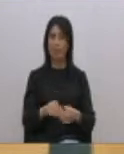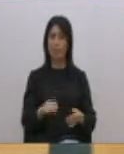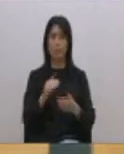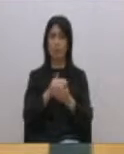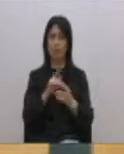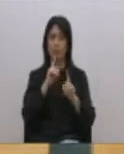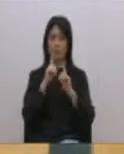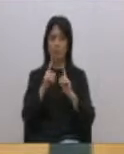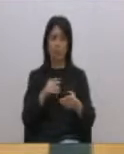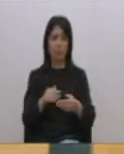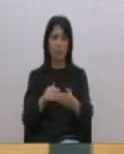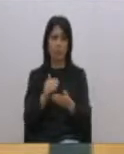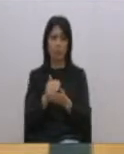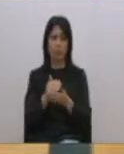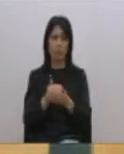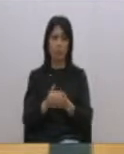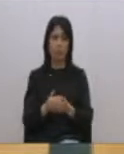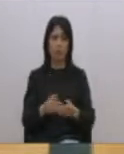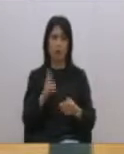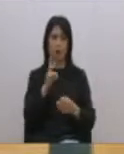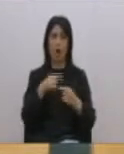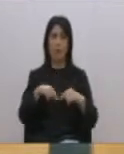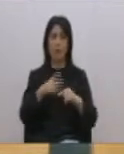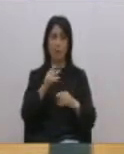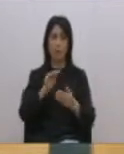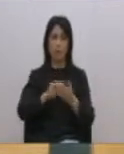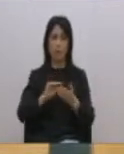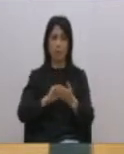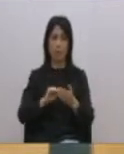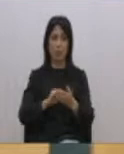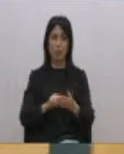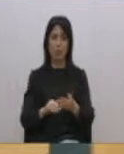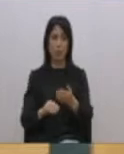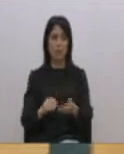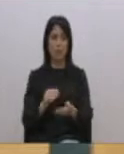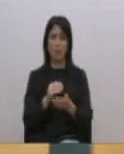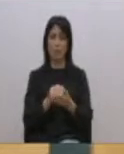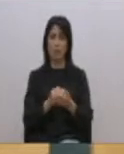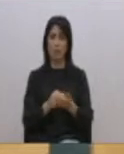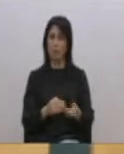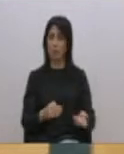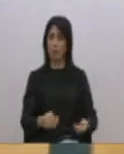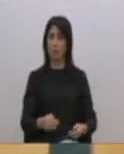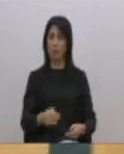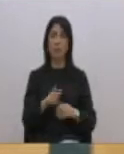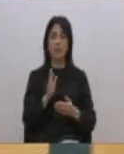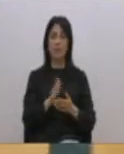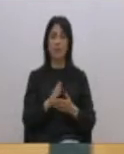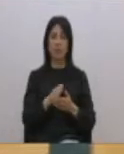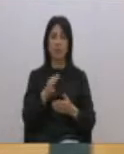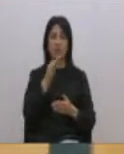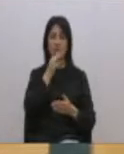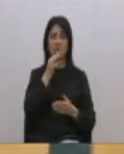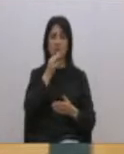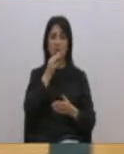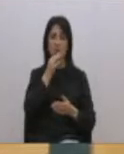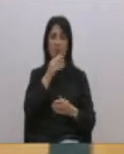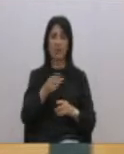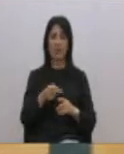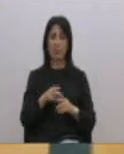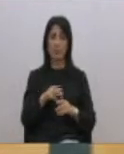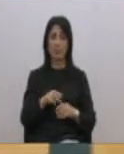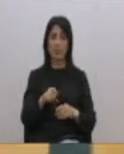პლენარულ სხდომაზე გამოსატანად კომიტეტს უნდა დაეწეროს, თუ ასე შემდეგ და ასე შემდეგ. ამიტომ ერთობით ის